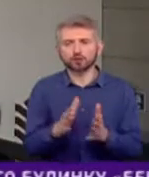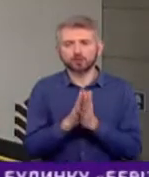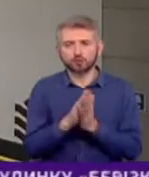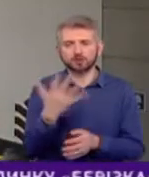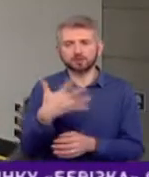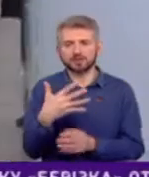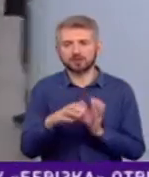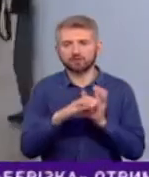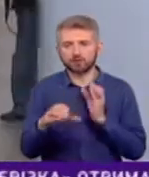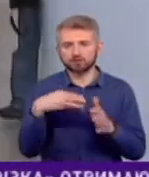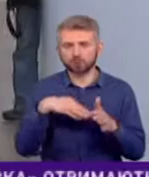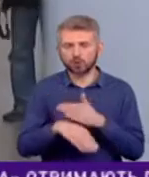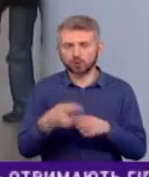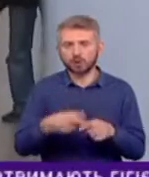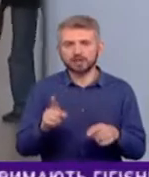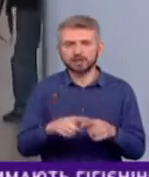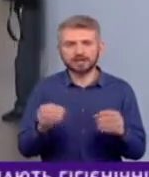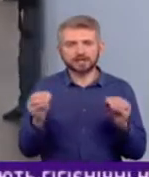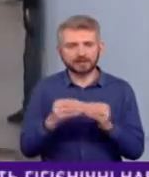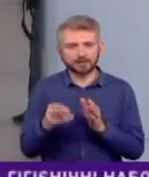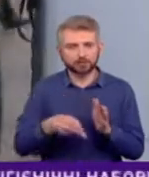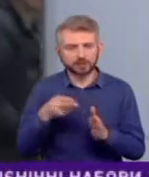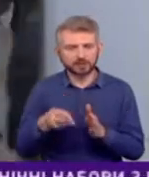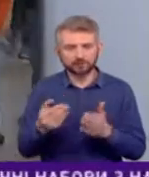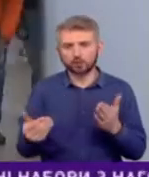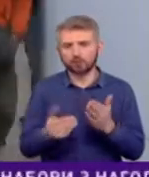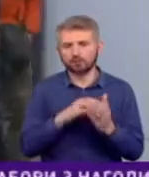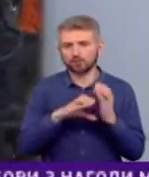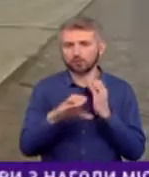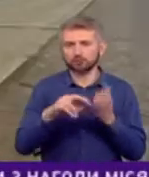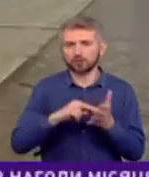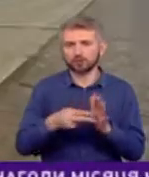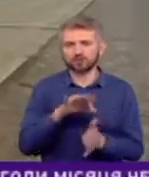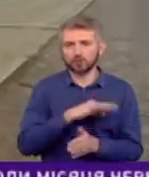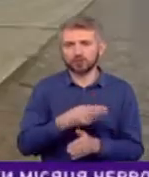50 вагонів метро. Це 10 поїздів. Новий рухомий склад планують